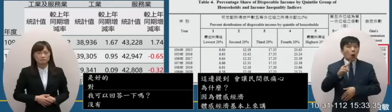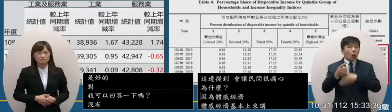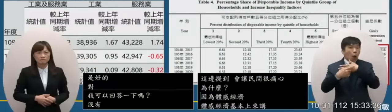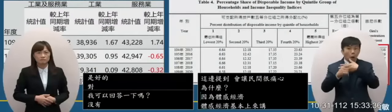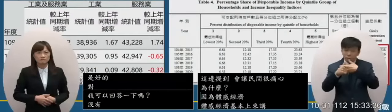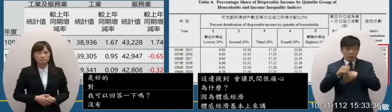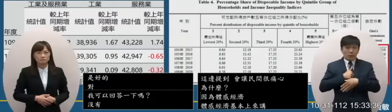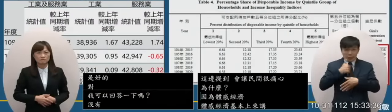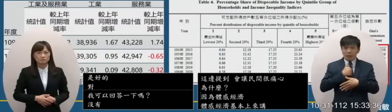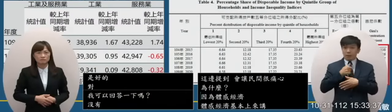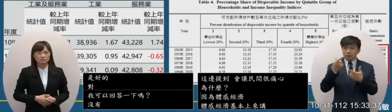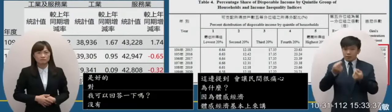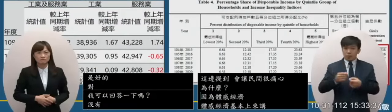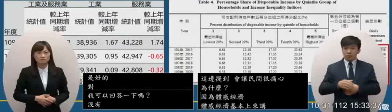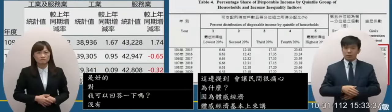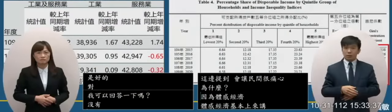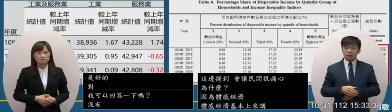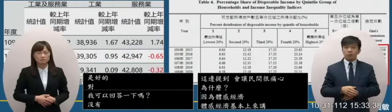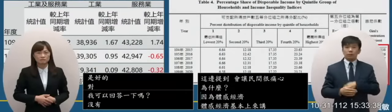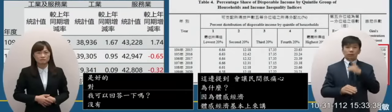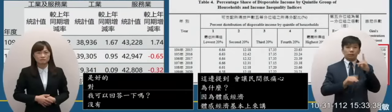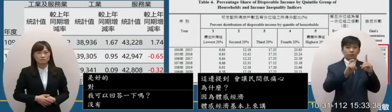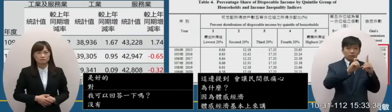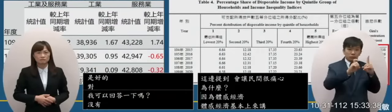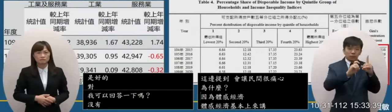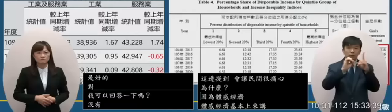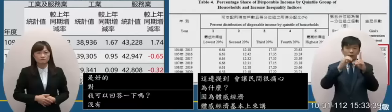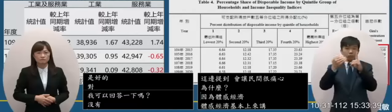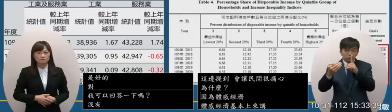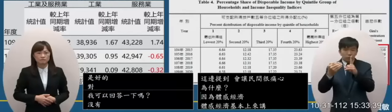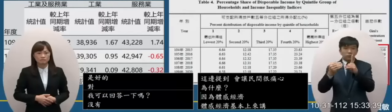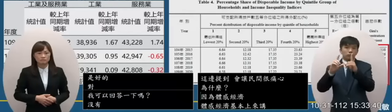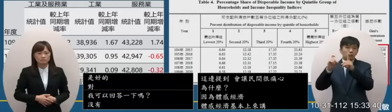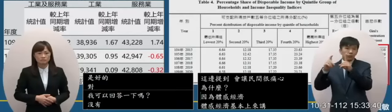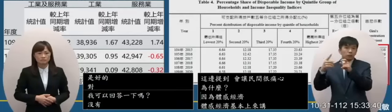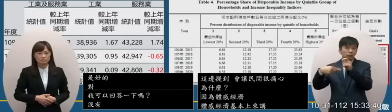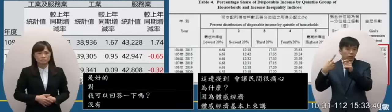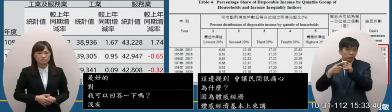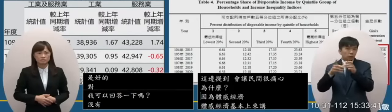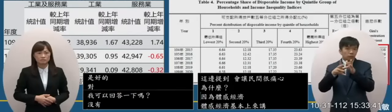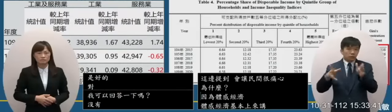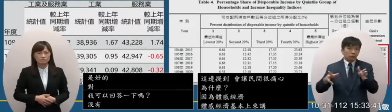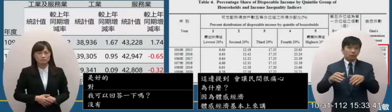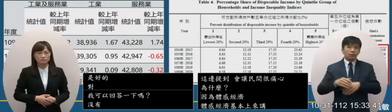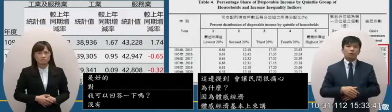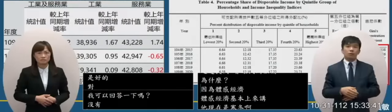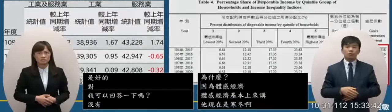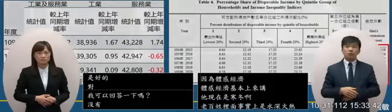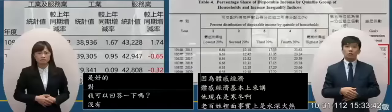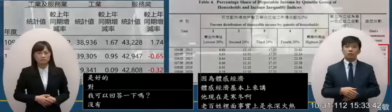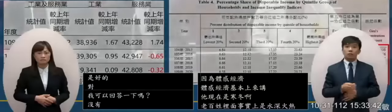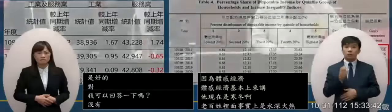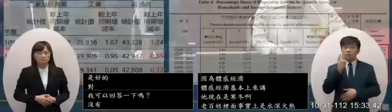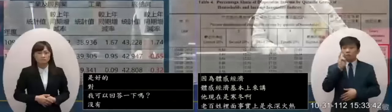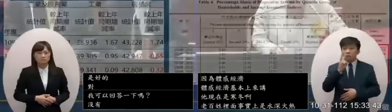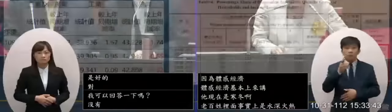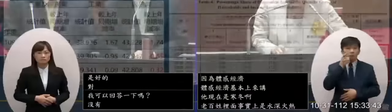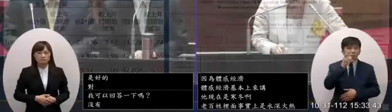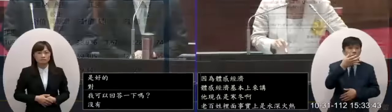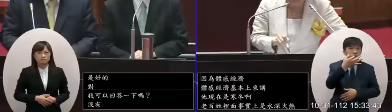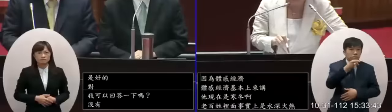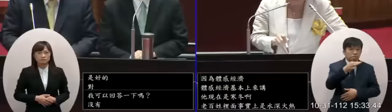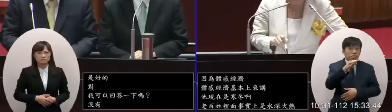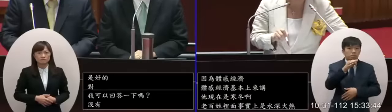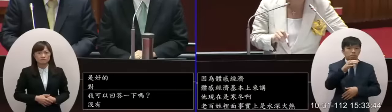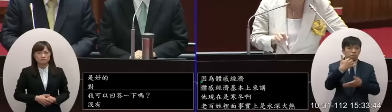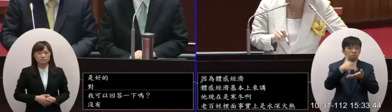到这个数据，你看从110年、109年、110年、111年，它基本上面来讲，这个薪资的部分